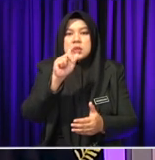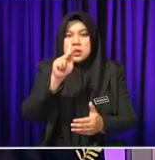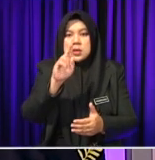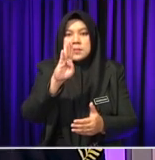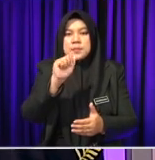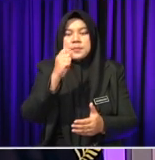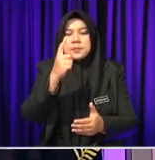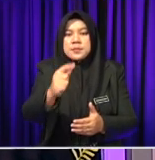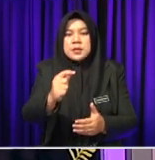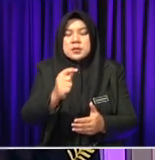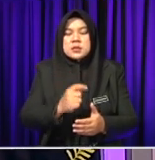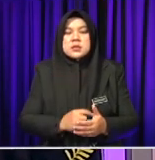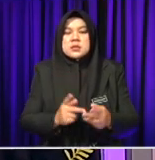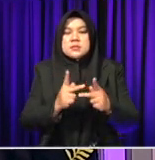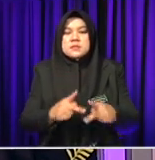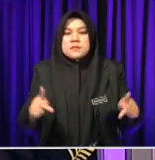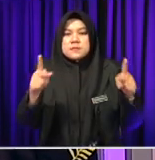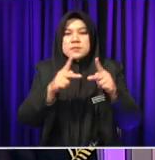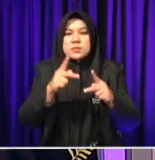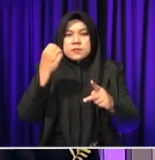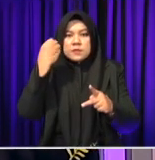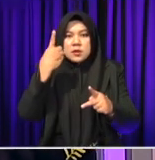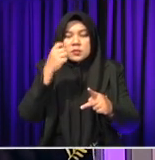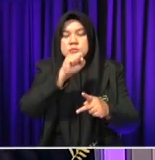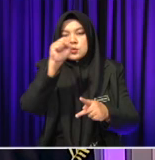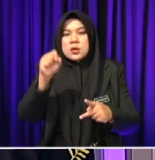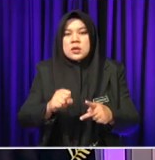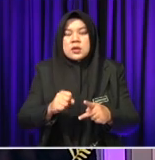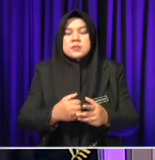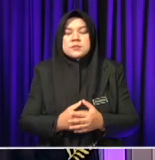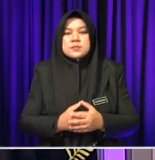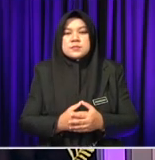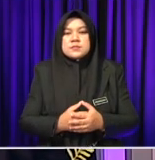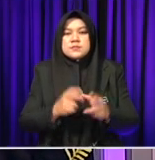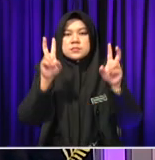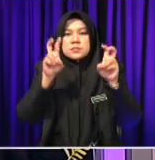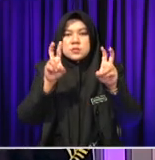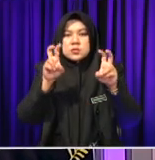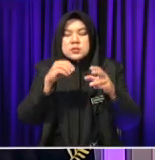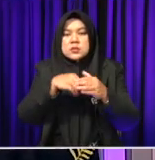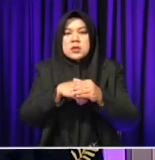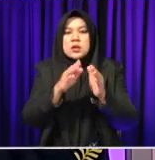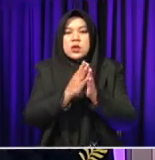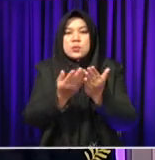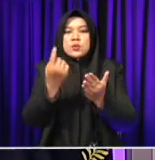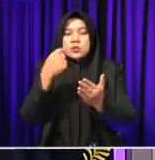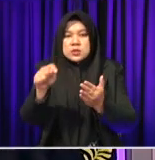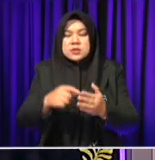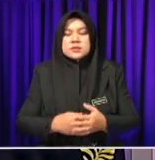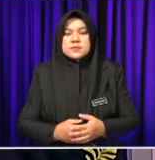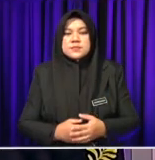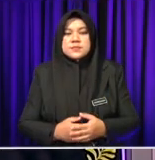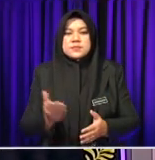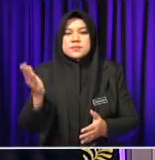kita kena memahami kehendak soalan tersebut tapi semuanya berlandaskan dalam tajuk-tajuk dalam buku teks kita sendiri okey Jom